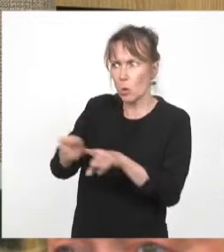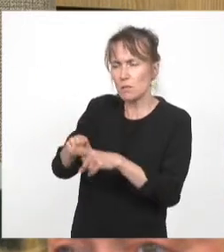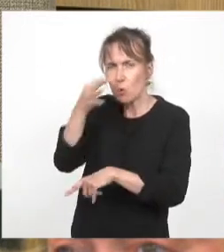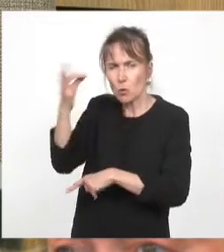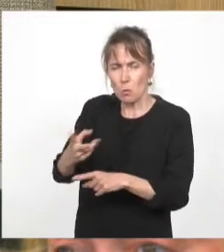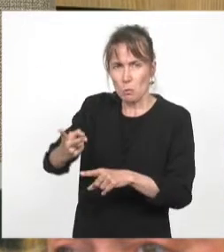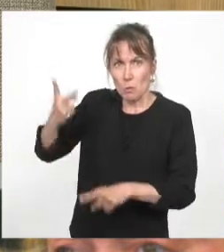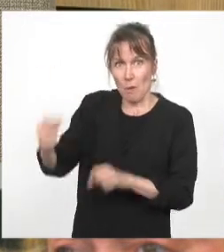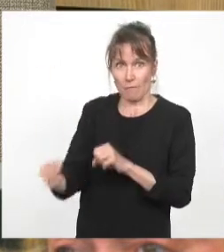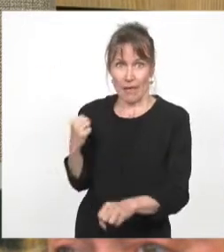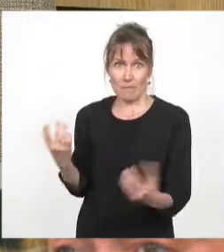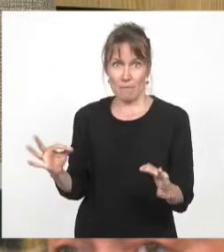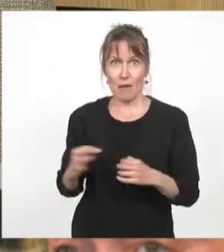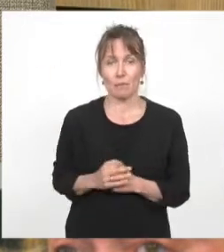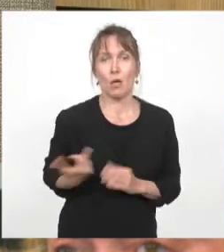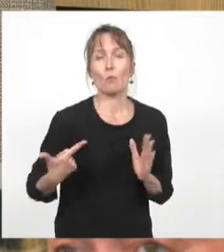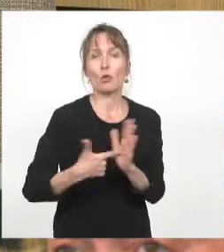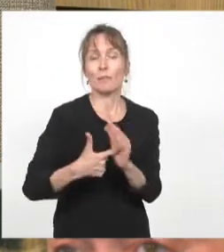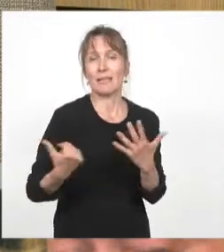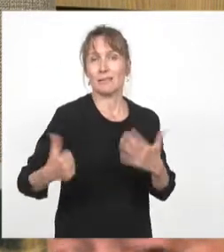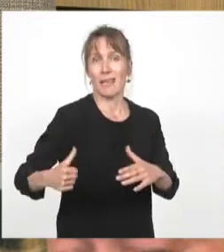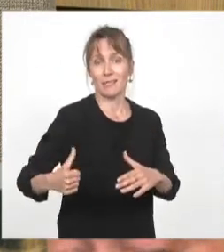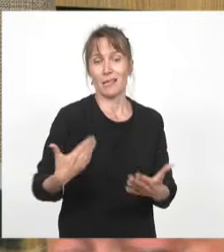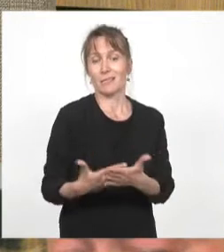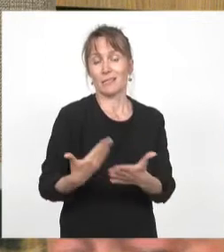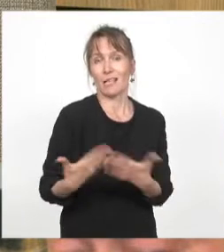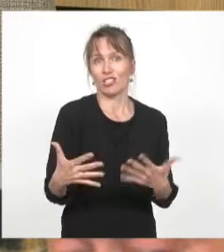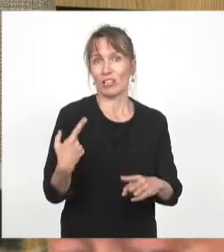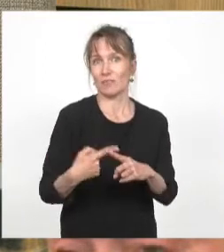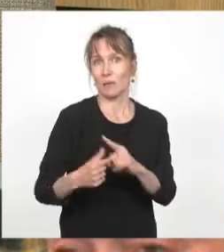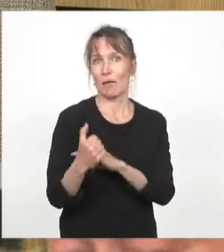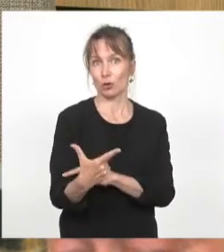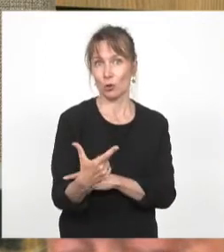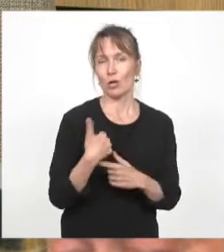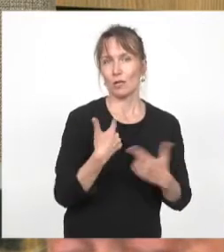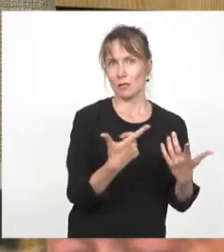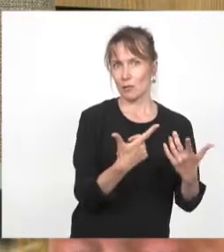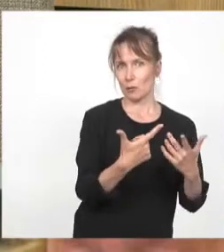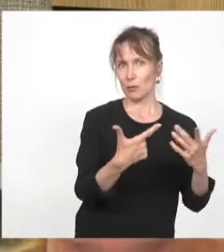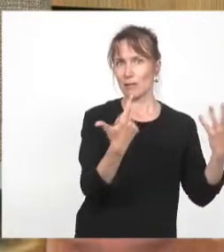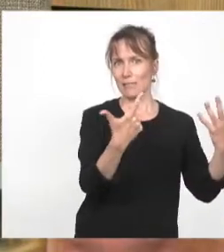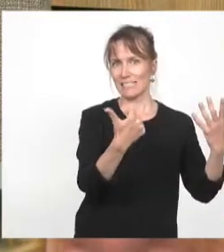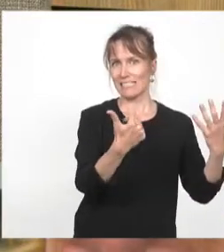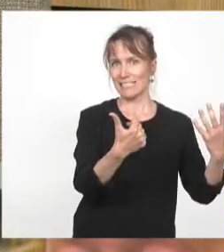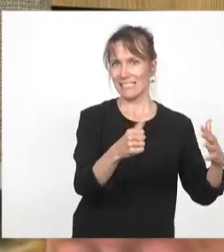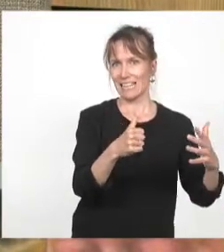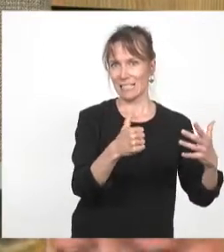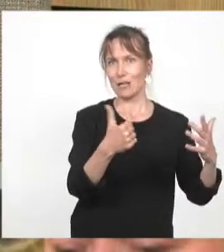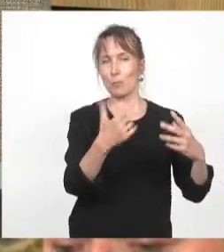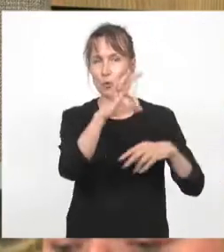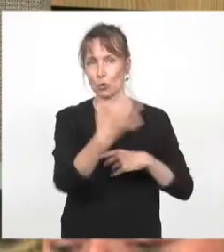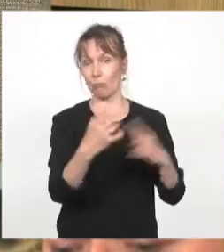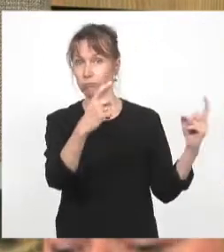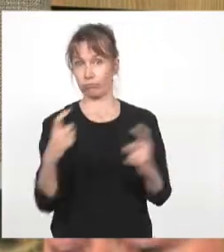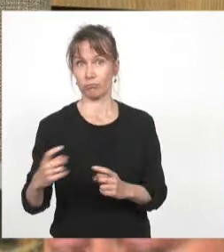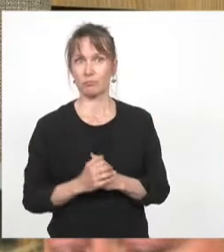2016, cette part a déjà été divisée par 2, passant de 22 à 10%. Davantage qu'adopter une ZFE désormais quasiment cosmétique, qui ne résoudra pas les